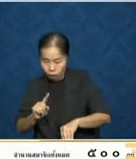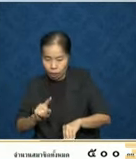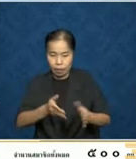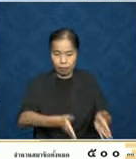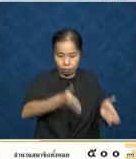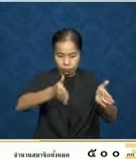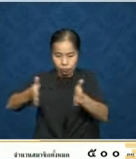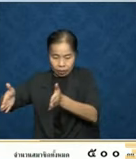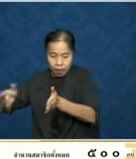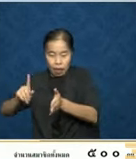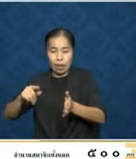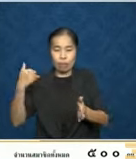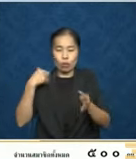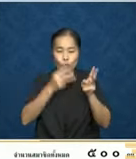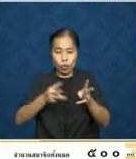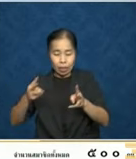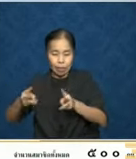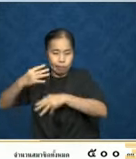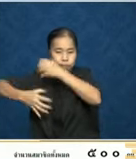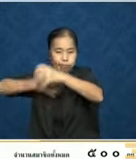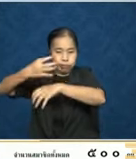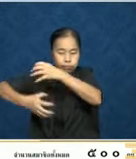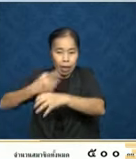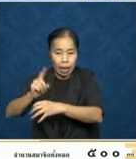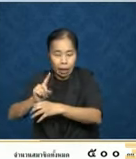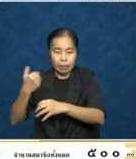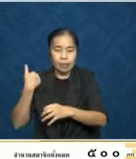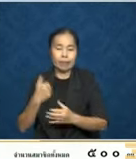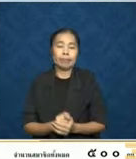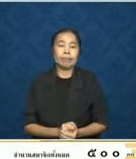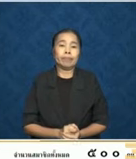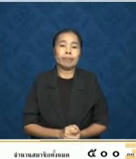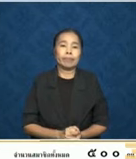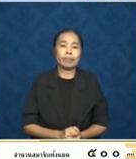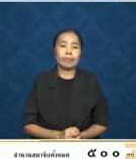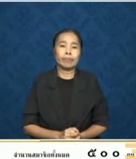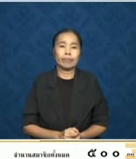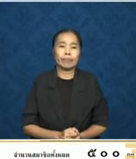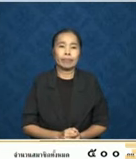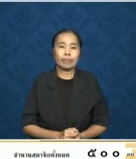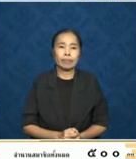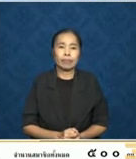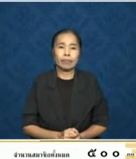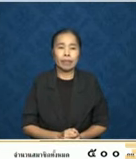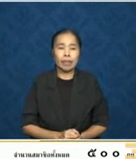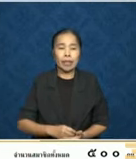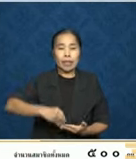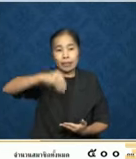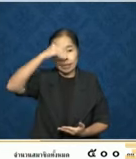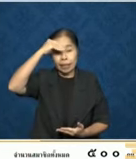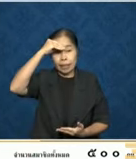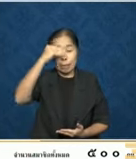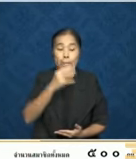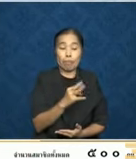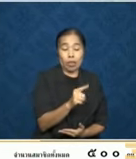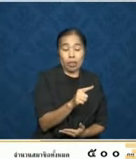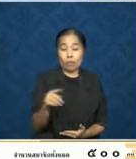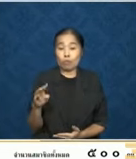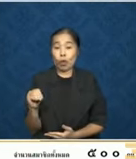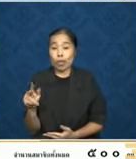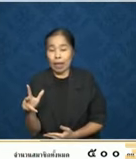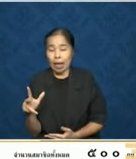การรีไซเคิลมันมีขั้นตอนยังไงเพื่อให้เด็กเนี่ยค่ะมีจิตสำนึกร่วมกันในระดับต่อไปค่ะเกรด2ก็ยังคงอยู่ในเรื่องขยะจริงๆนะ